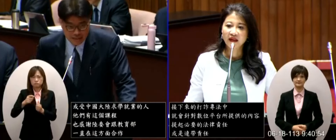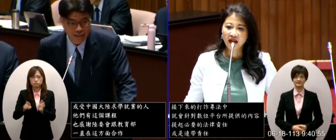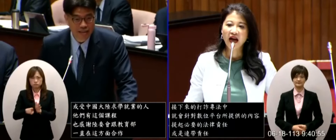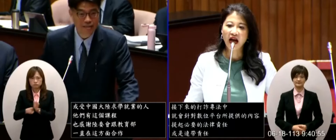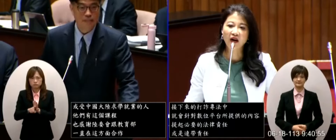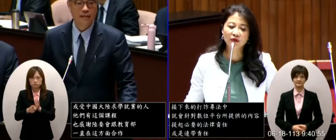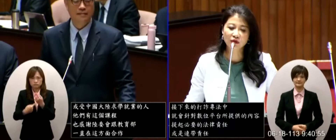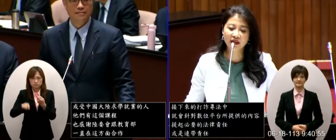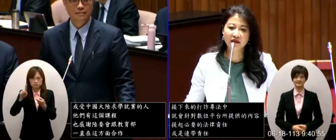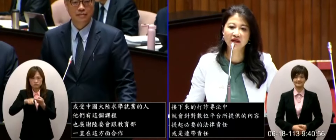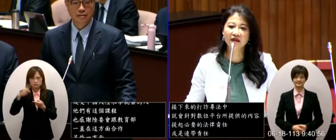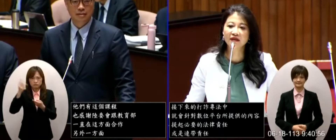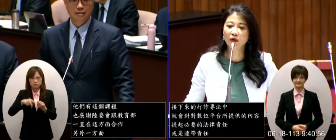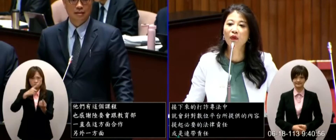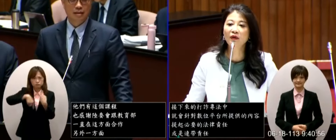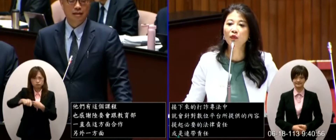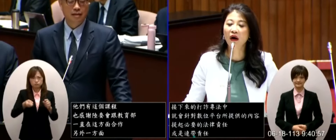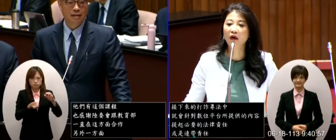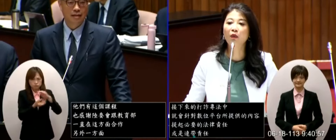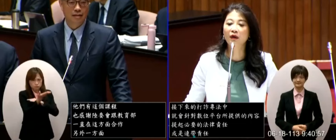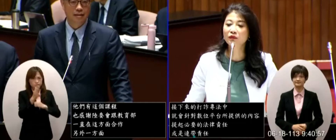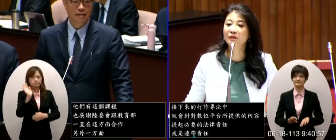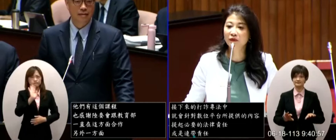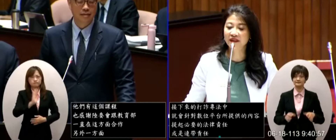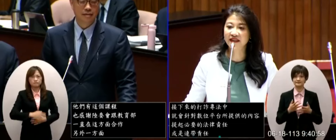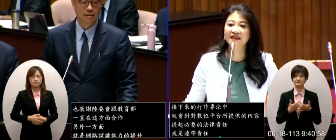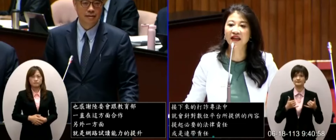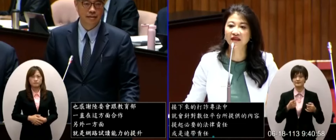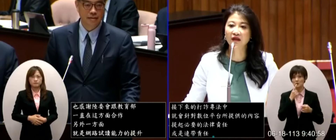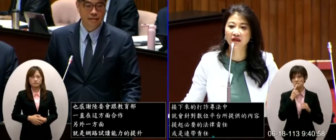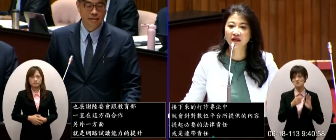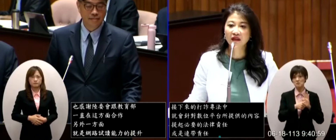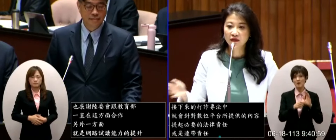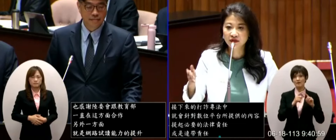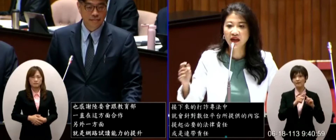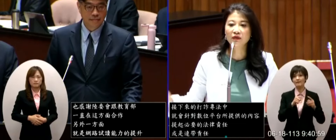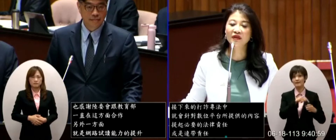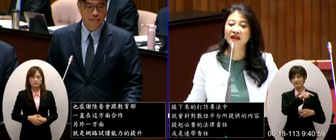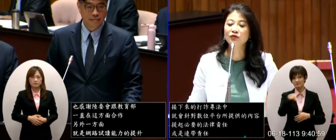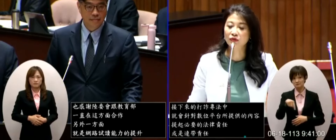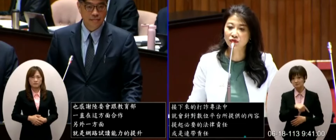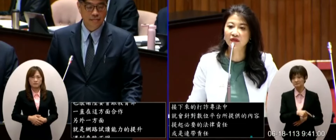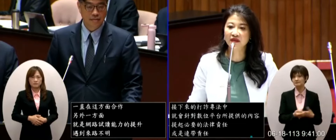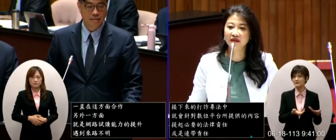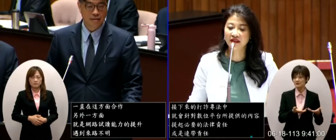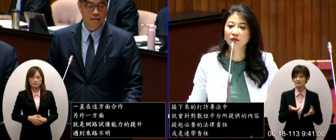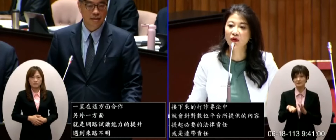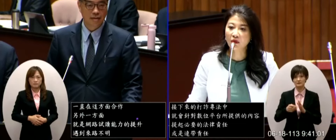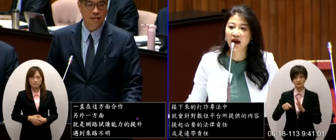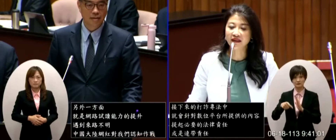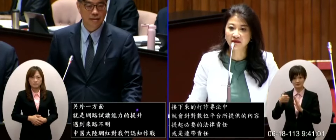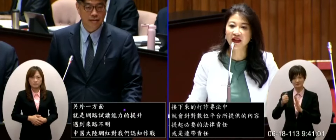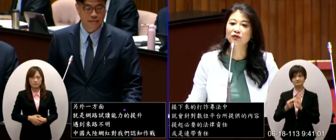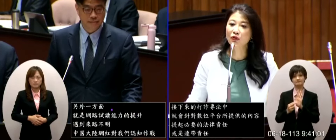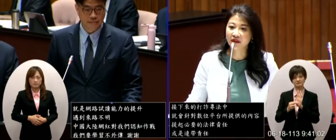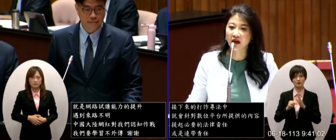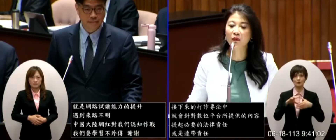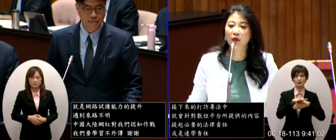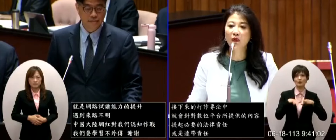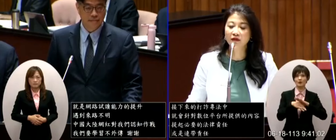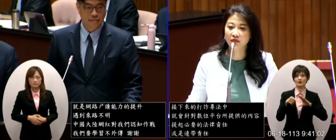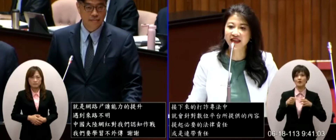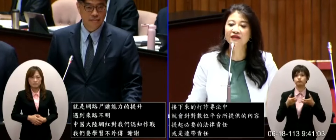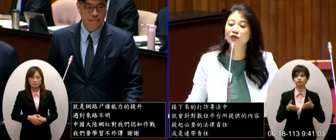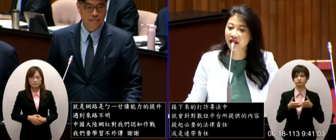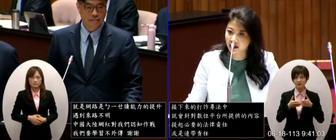传。谢谢。 好，所以呢，有关于网红网络的部分，其实讲到的，就像院长所说的，其实文化是非常重要，